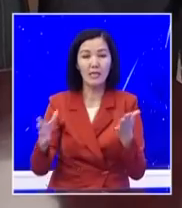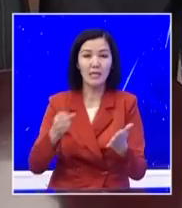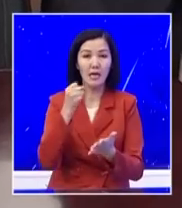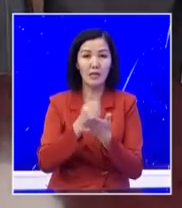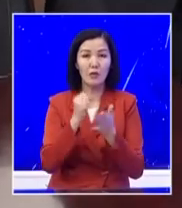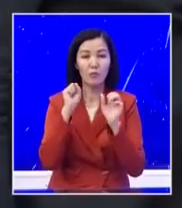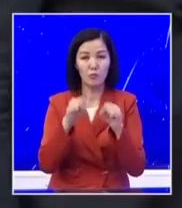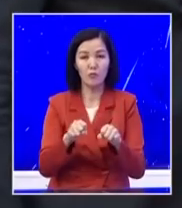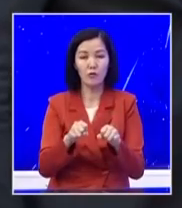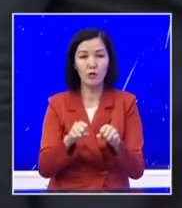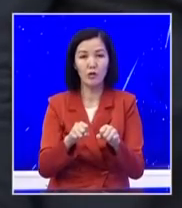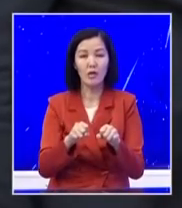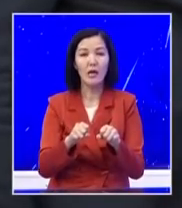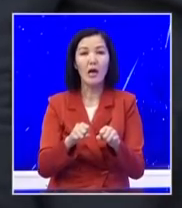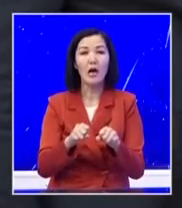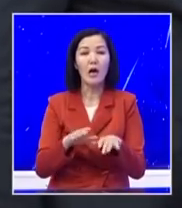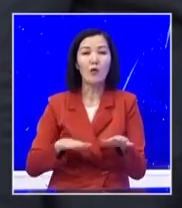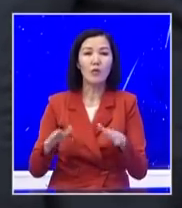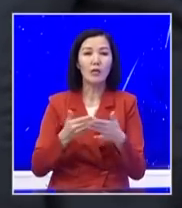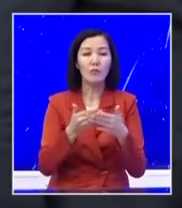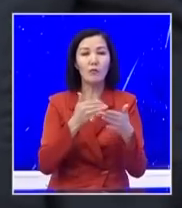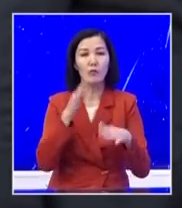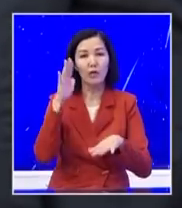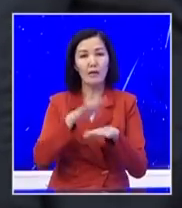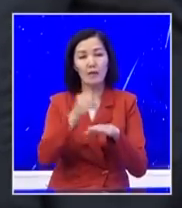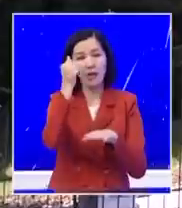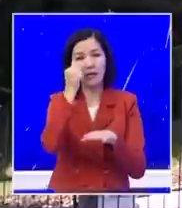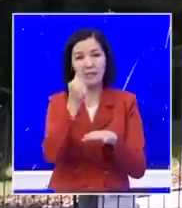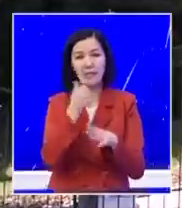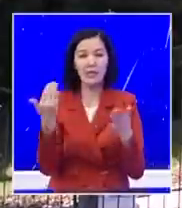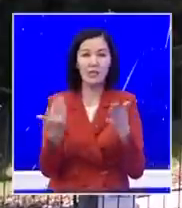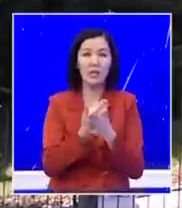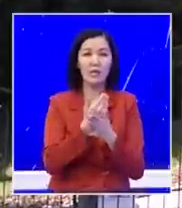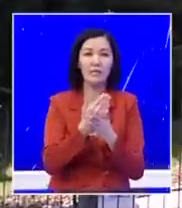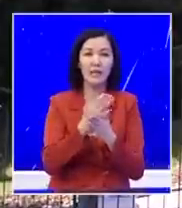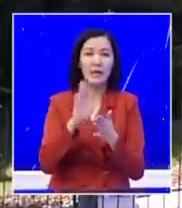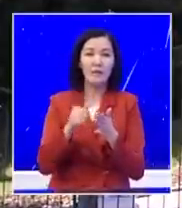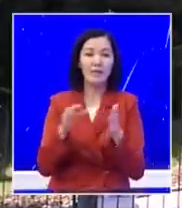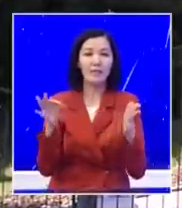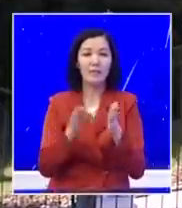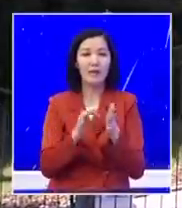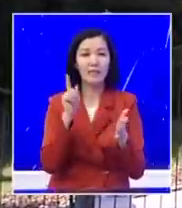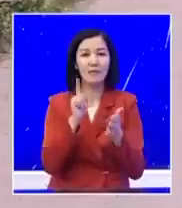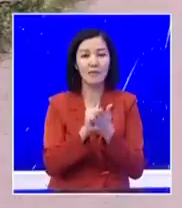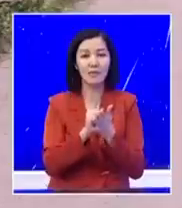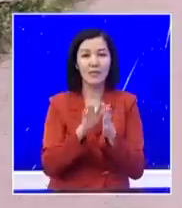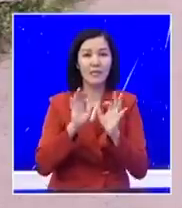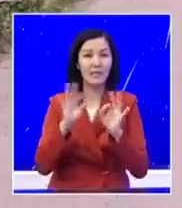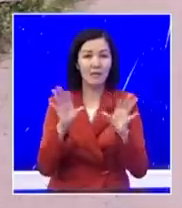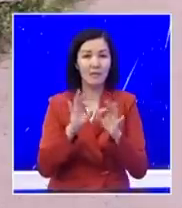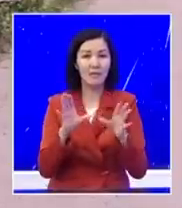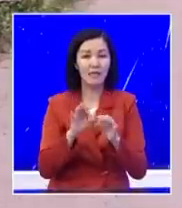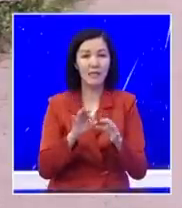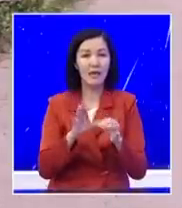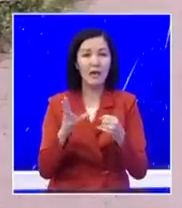тағайындалуы мүмкіндігін аңғартты. Ауданның бұрынғы әкіміне алғыс айтты, жаңасына басты мақсат міндеттерін тізді. Бұл